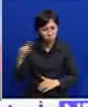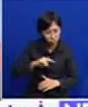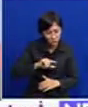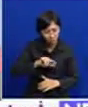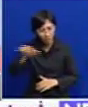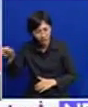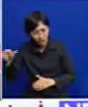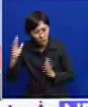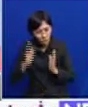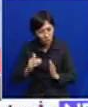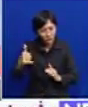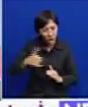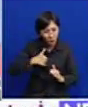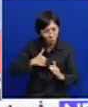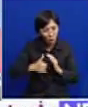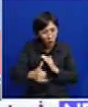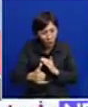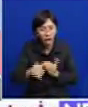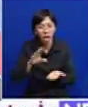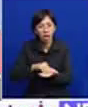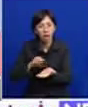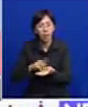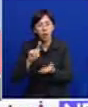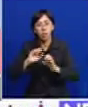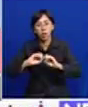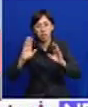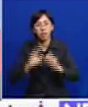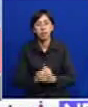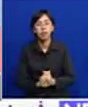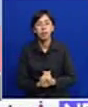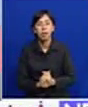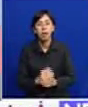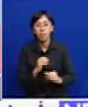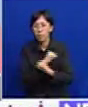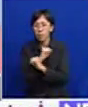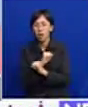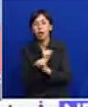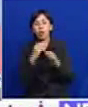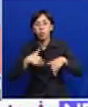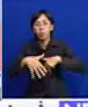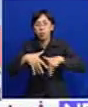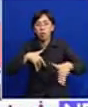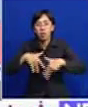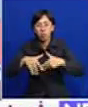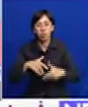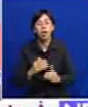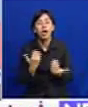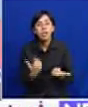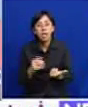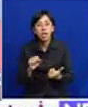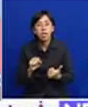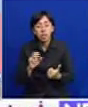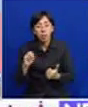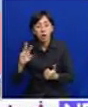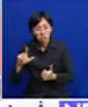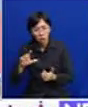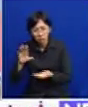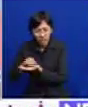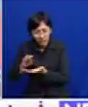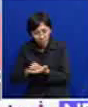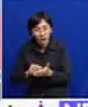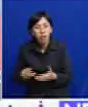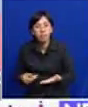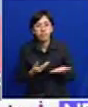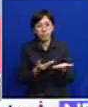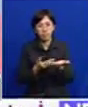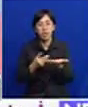ยของประชาชนในประเทศทั้งนี้คณะอนุกรรมการแต่ละสาขาจะรวบรวมข้อมูลให้สมช.หารือร่วม